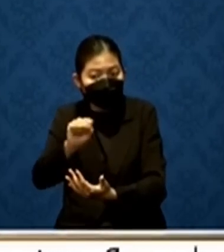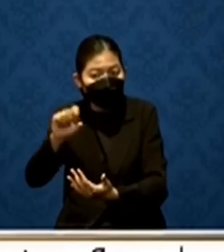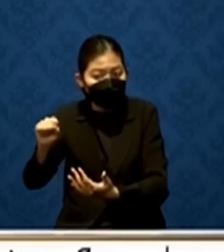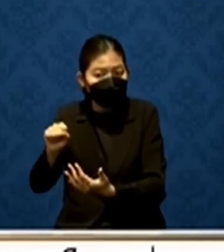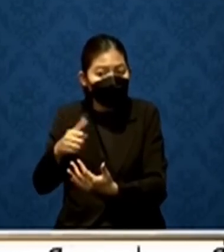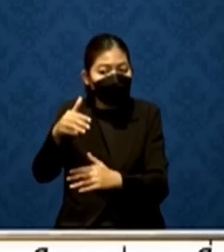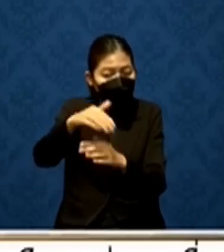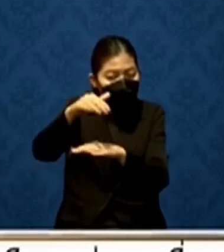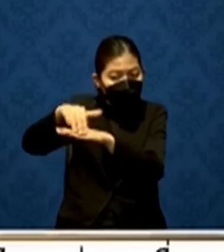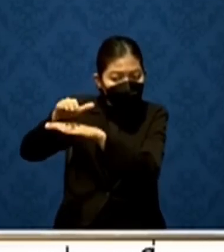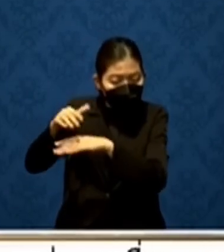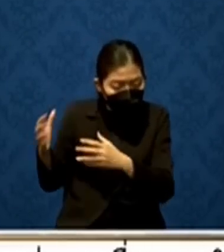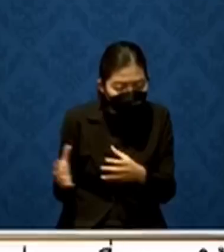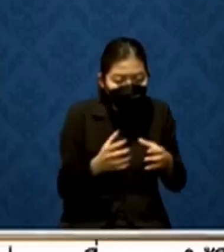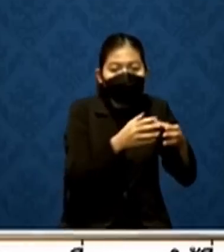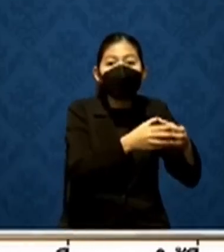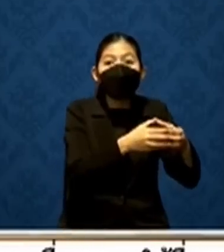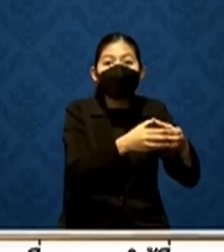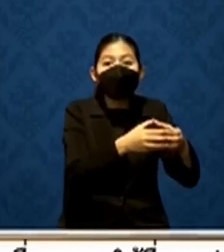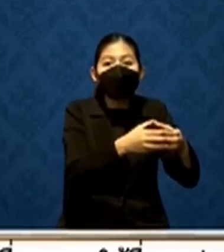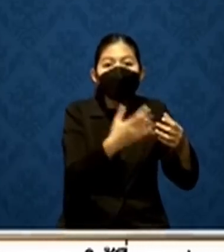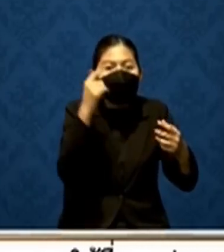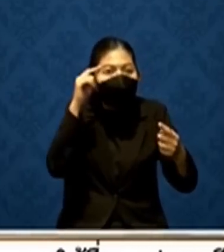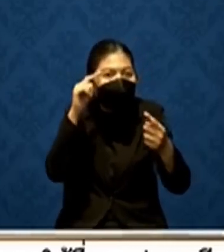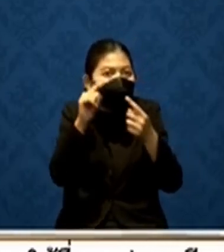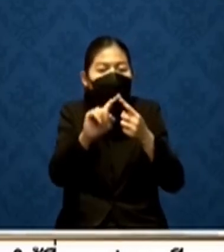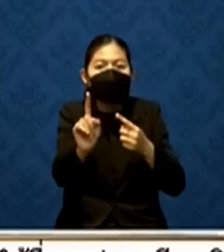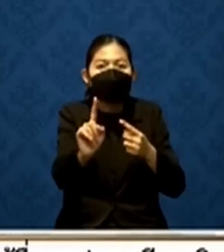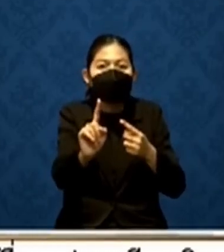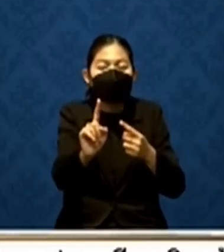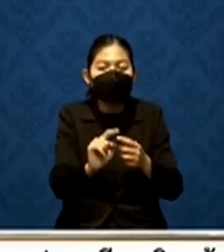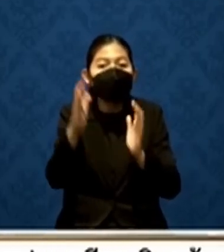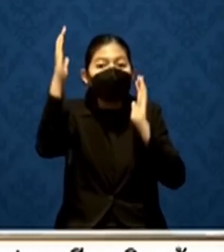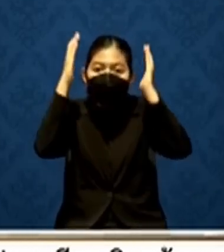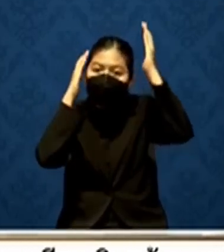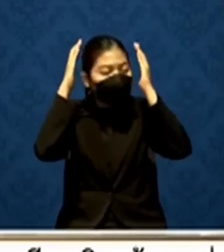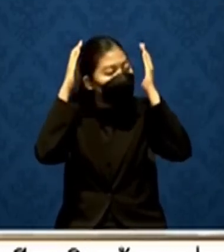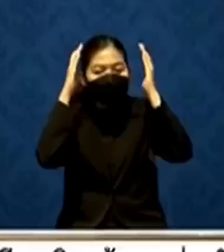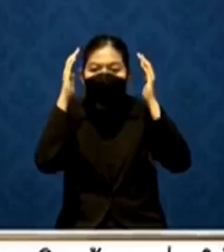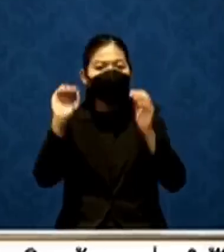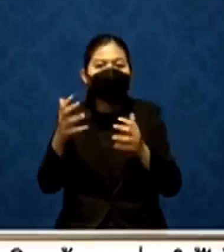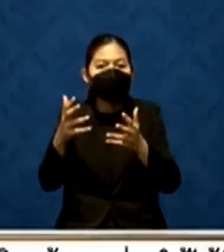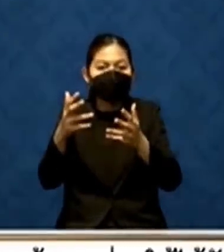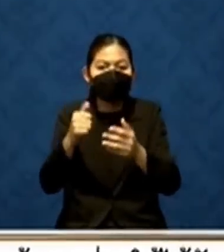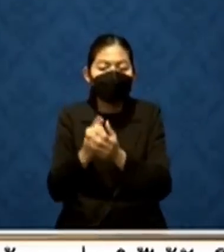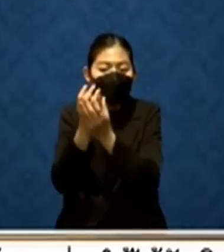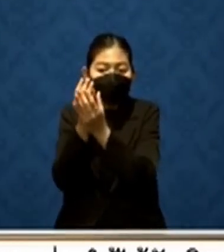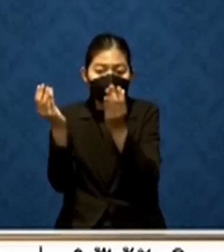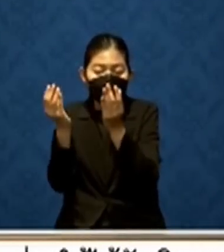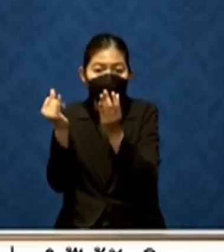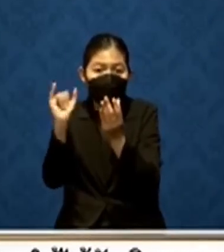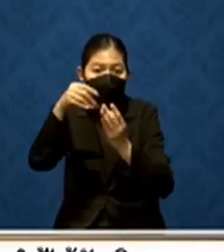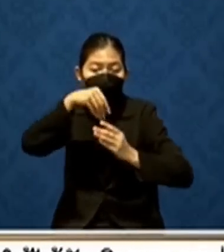สังกัดกลุ่มการเมืองของตนโดยไม่คำนึงถึงหลักการของประชาธิปไตยและคุณธรรมทางการเมือง